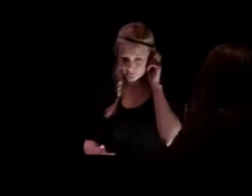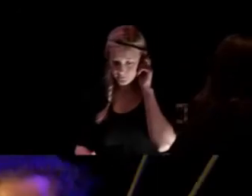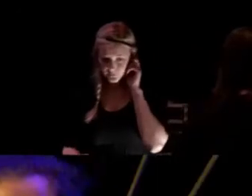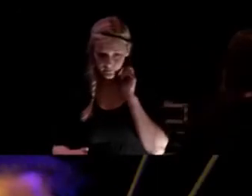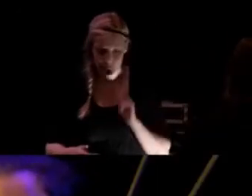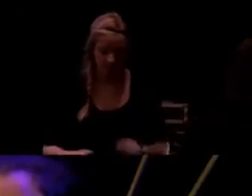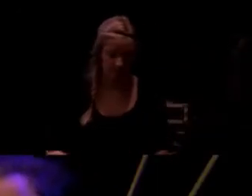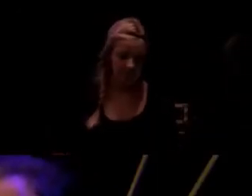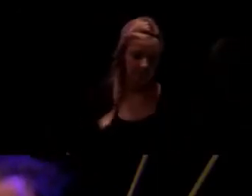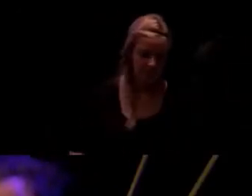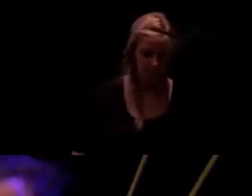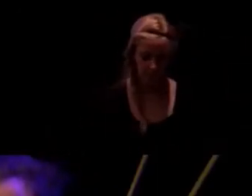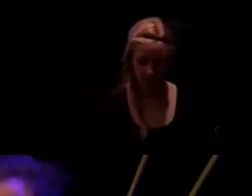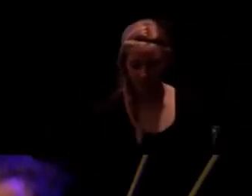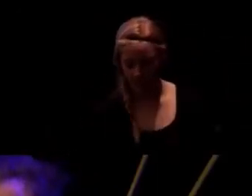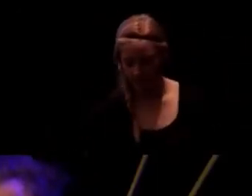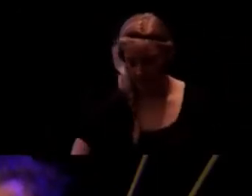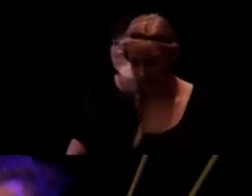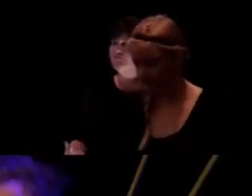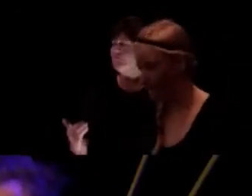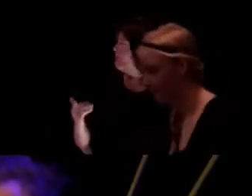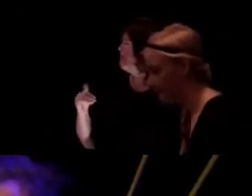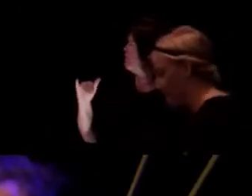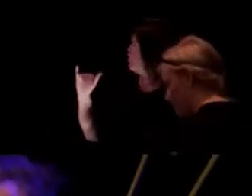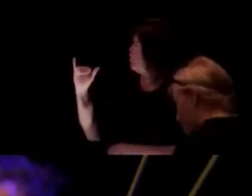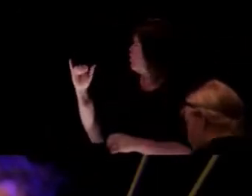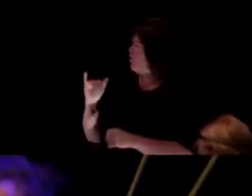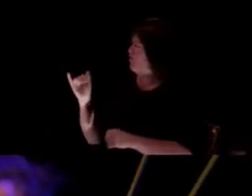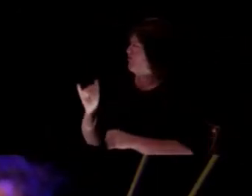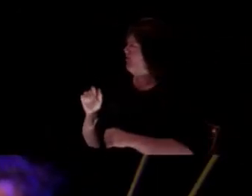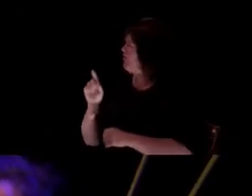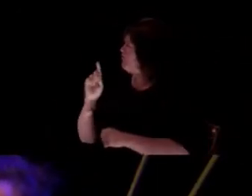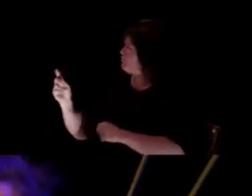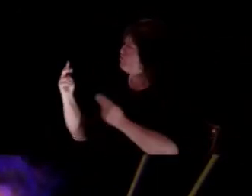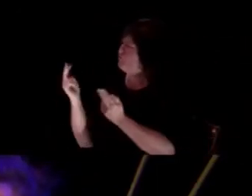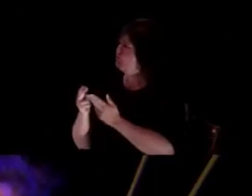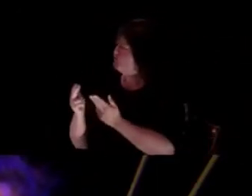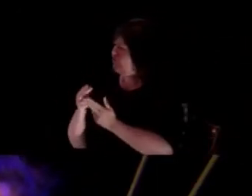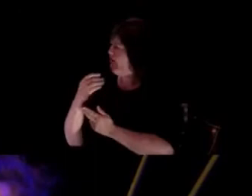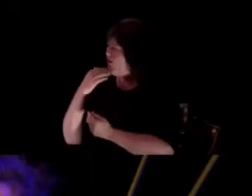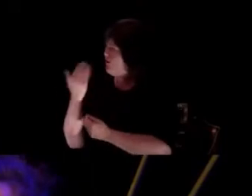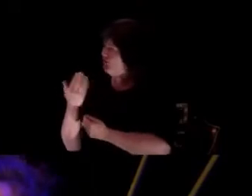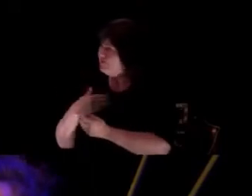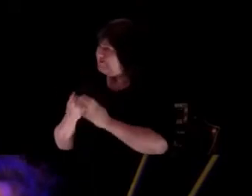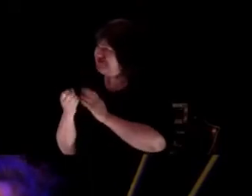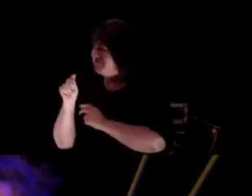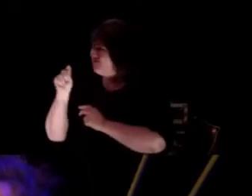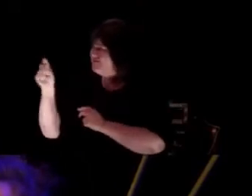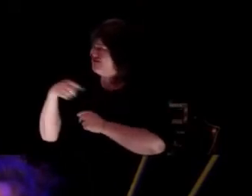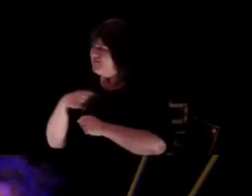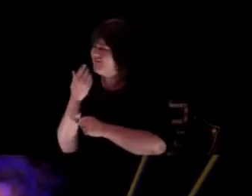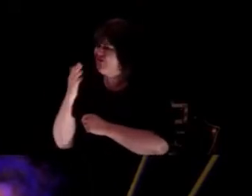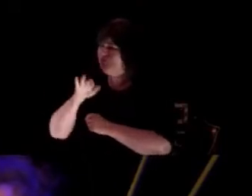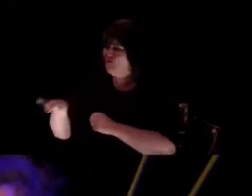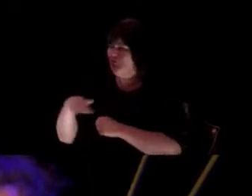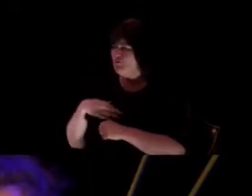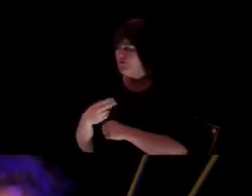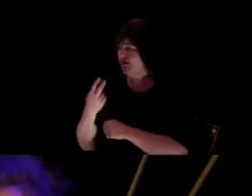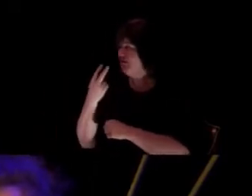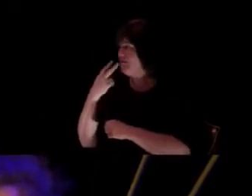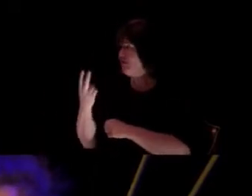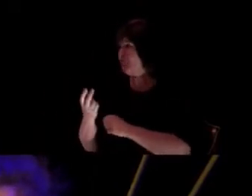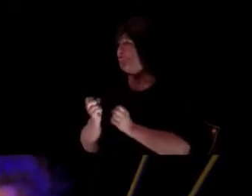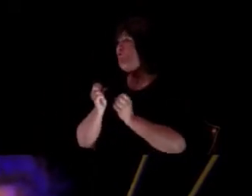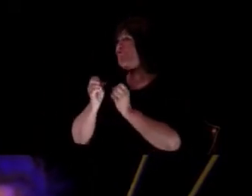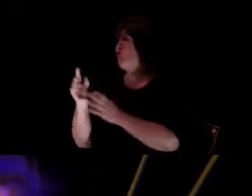Ylva, du har også blitt veldig mye, sant? Når du var lita da, så prøvde du å bli flyttet til barnevernet, rett og